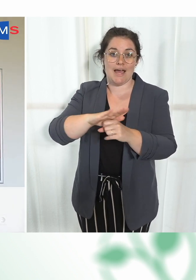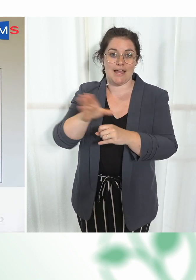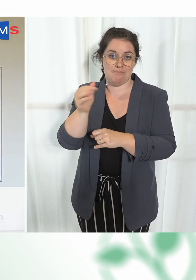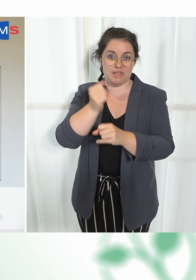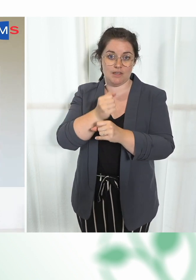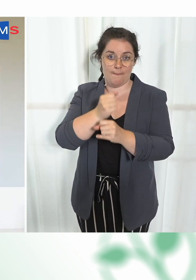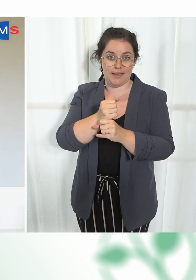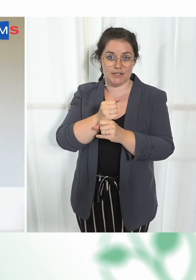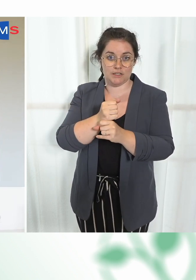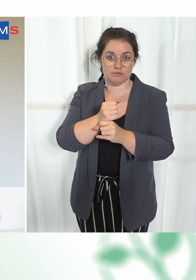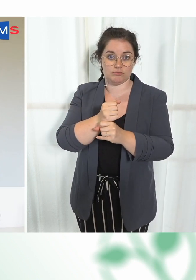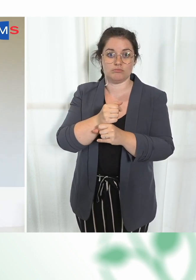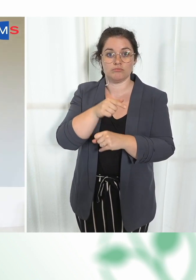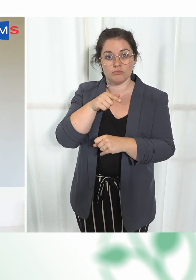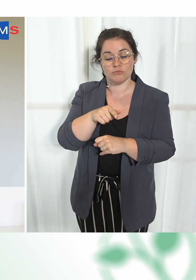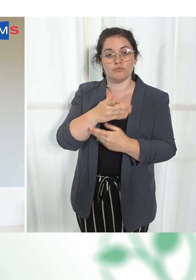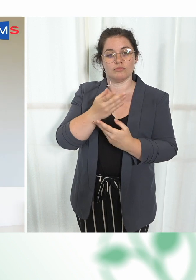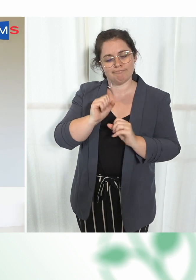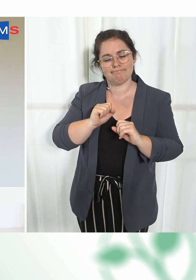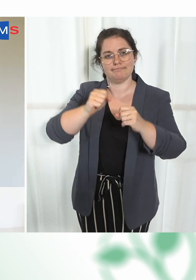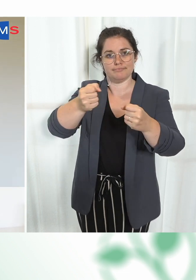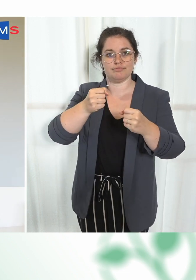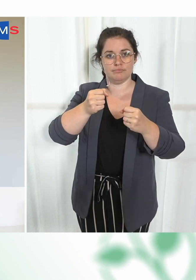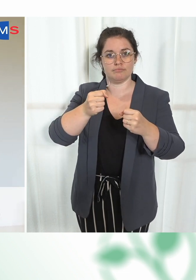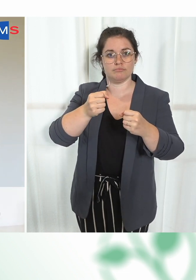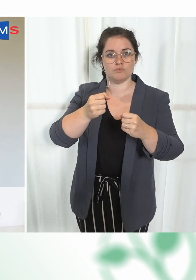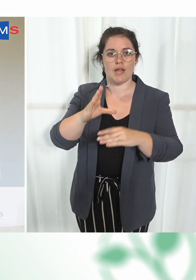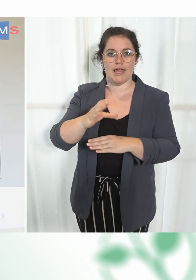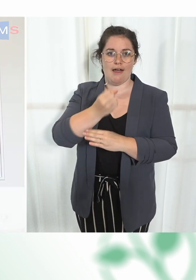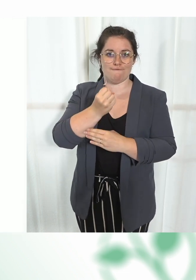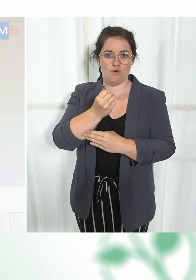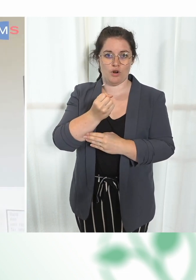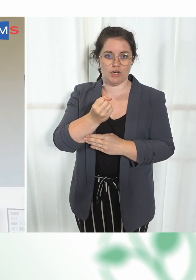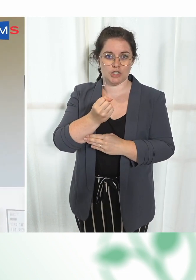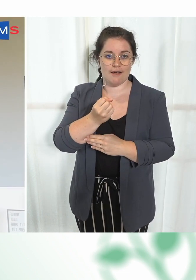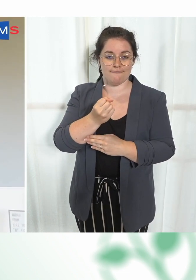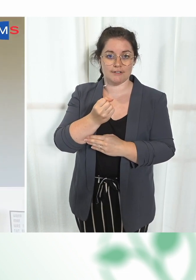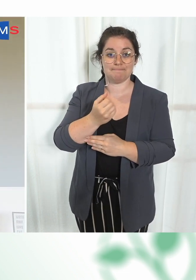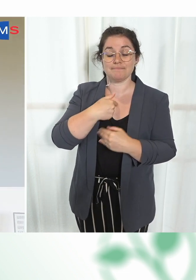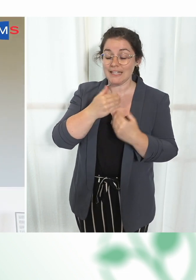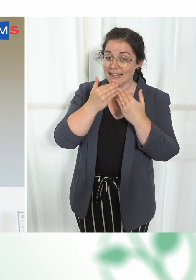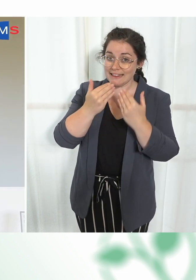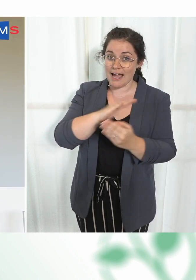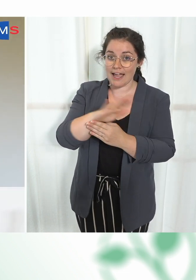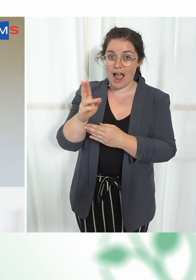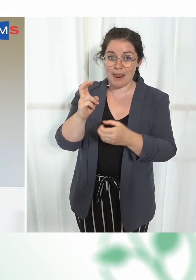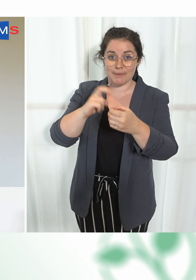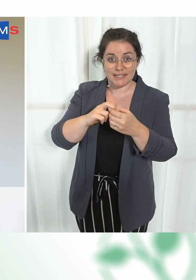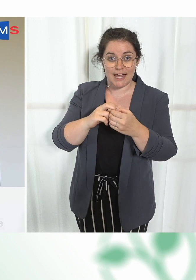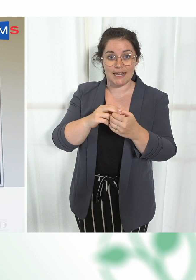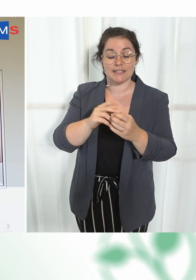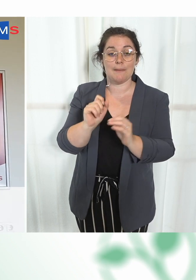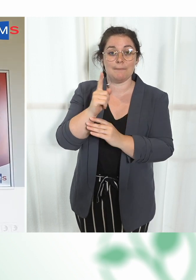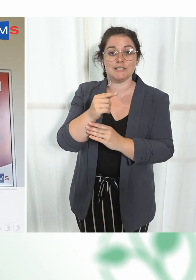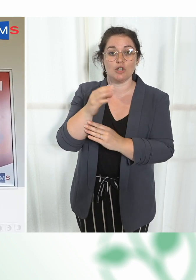mitarbeiten, um hier initiativ Erfolge zu erzielen. Ich bedanke mich bei allen Beteiligten, vor allem